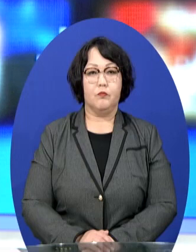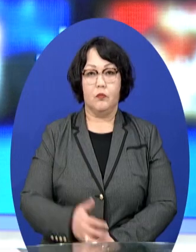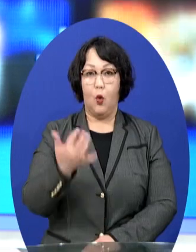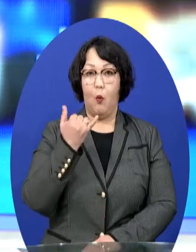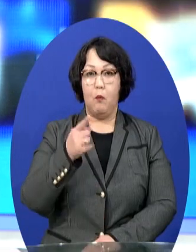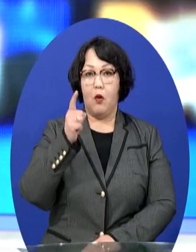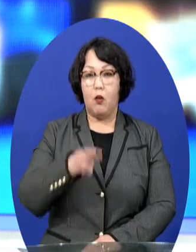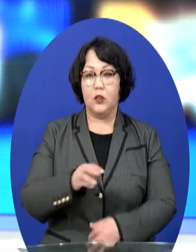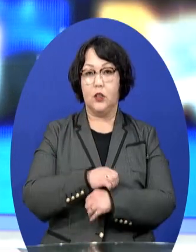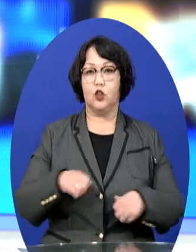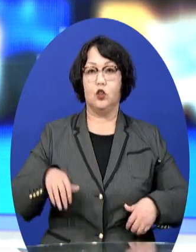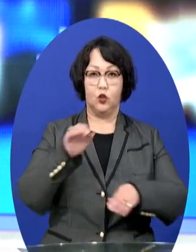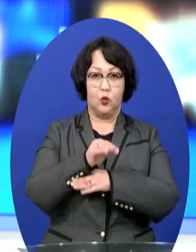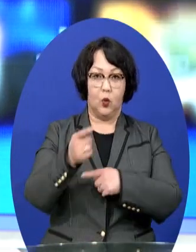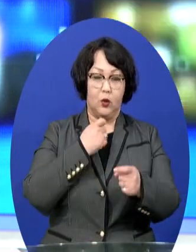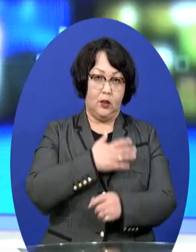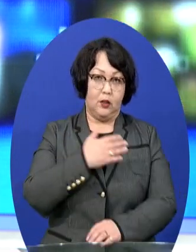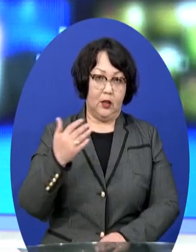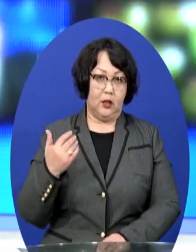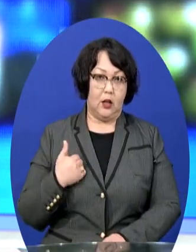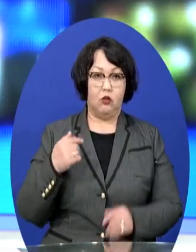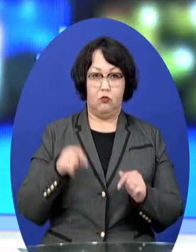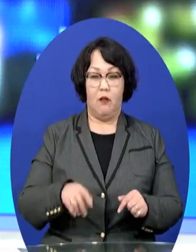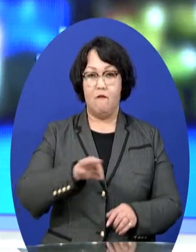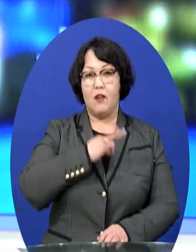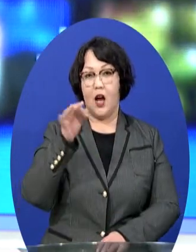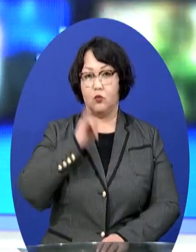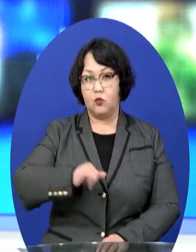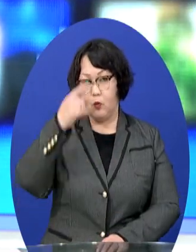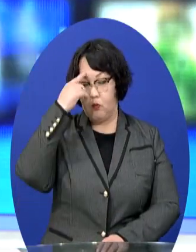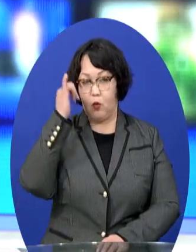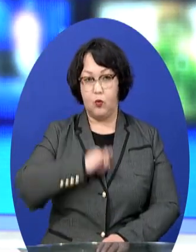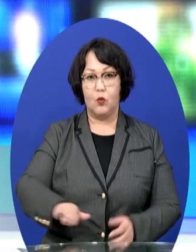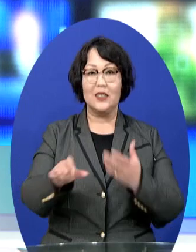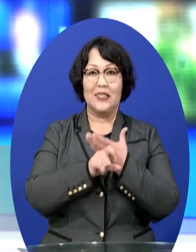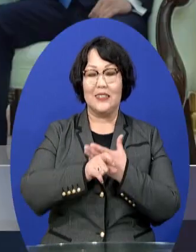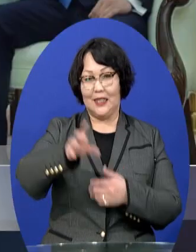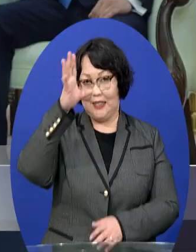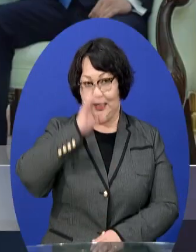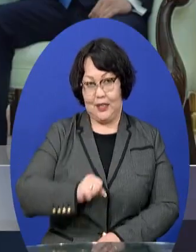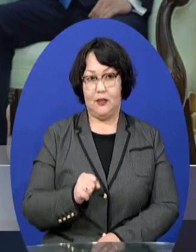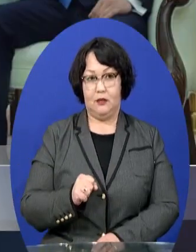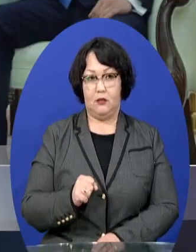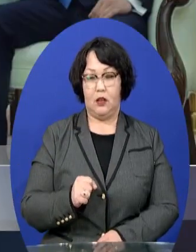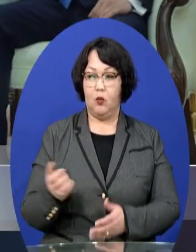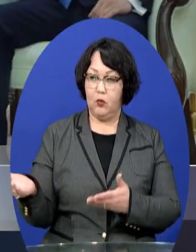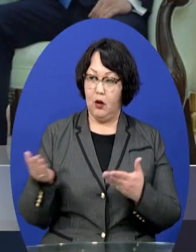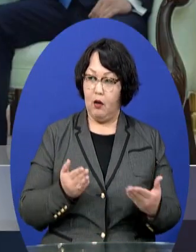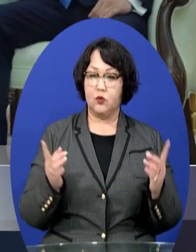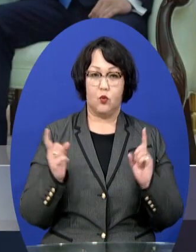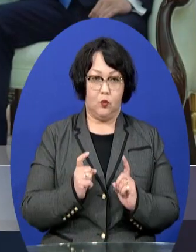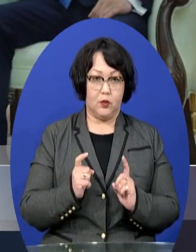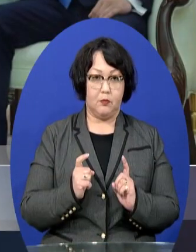Нийслэлийн иргэдийн төлөөлөгчдийн хурлын дараа Батбаясгалан өнөөдөр бүгд найрамдах Францусаас Монгол улсад цуугаа онц бөгөөд бүр иргэд элчин сайд Филипп Мерлиниг хүлээн авч